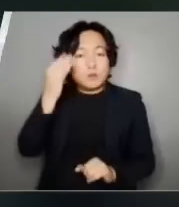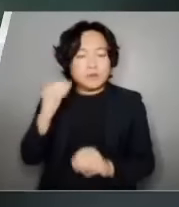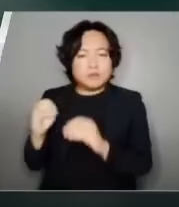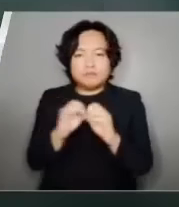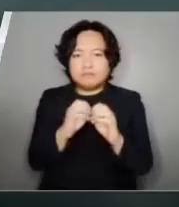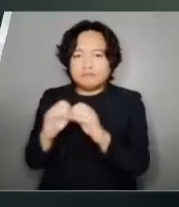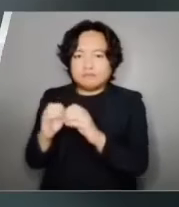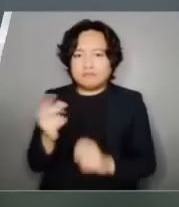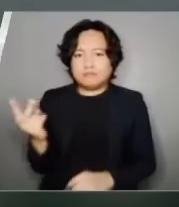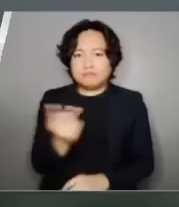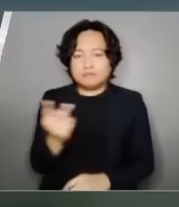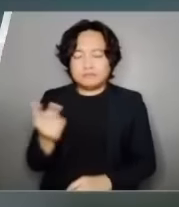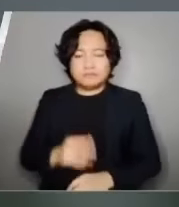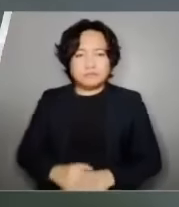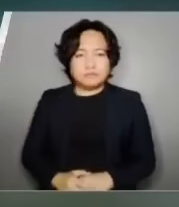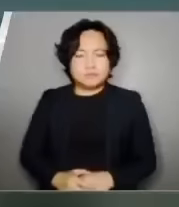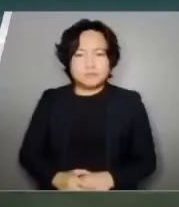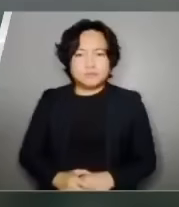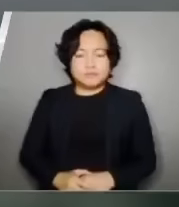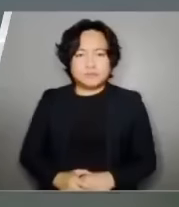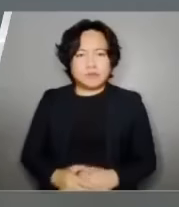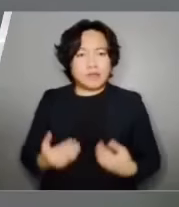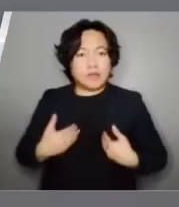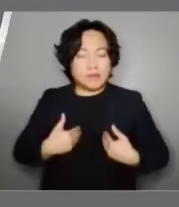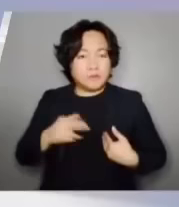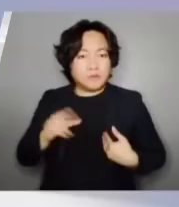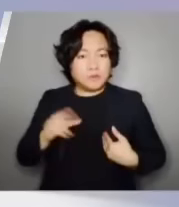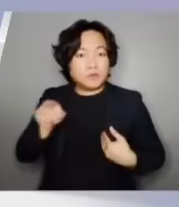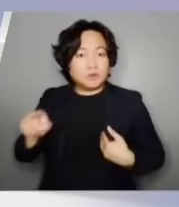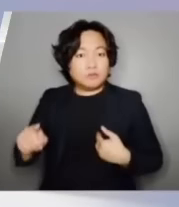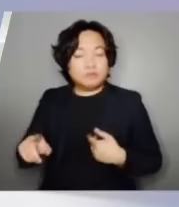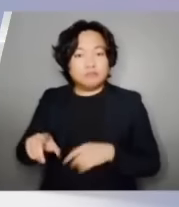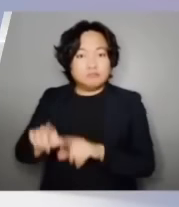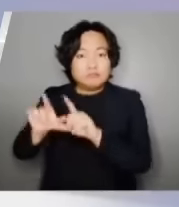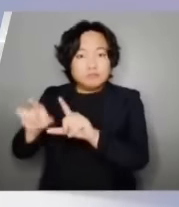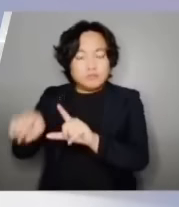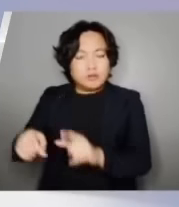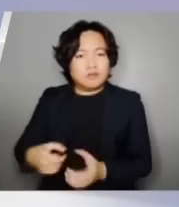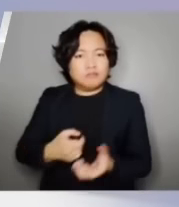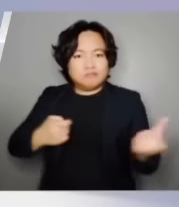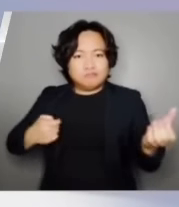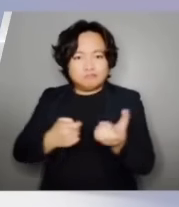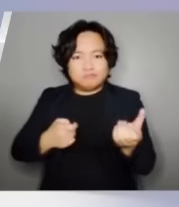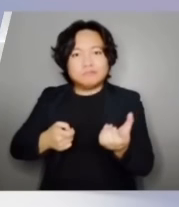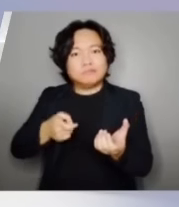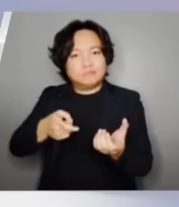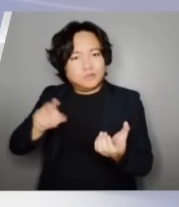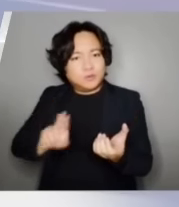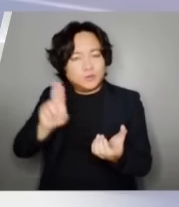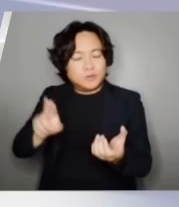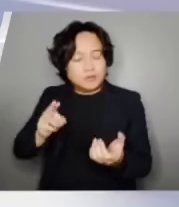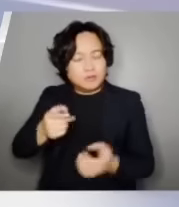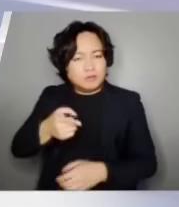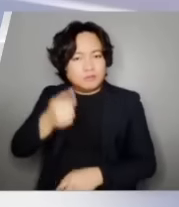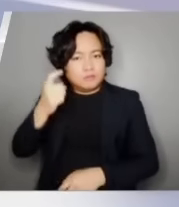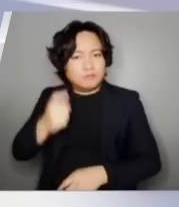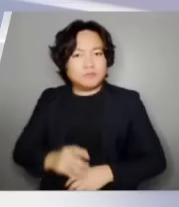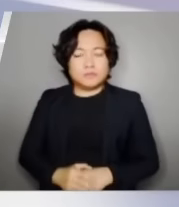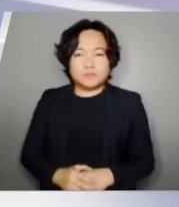o improvised 12-gauge shotgun ang ginamit ng sospek sa biktima. Pagtumbaganay, amo na to dayon ang hindi nga si ICL